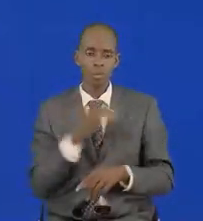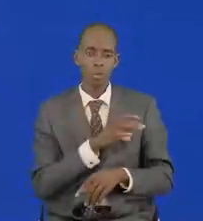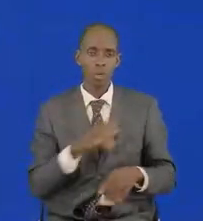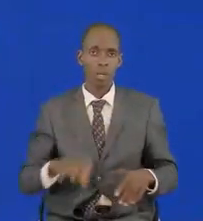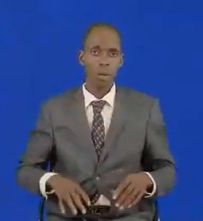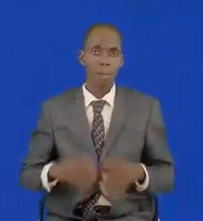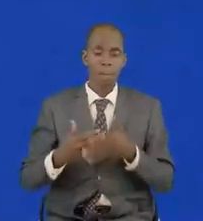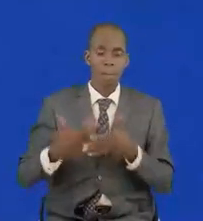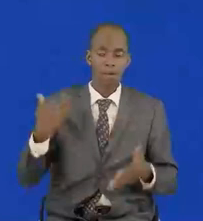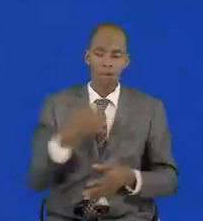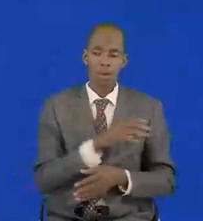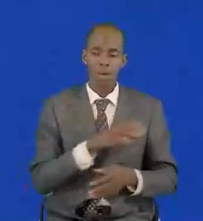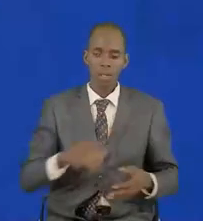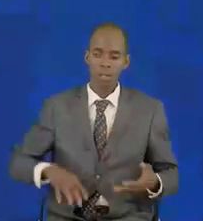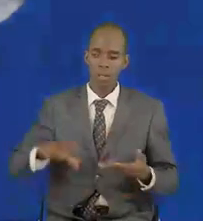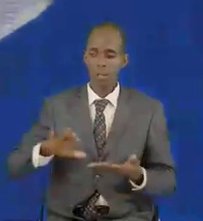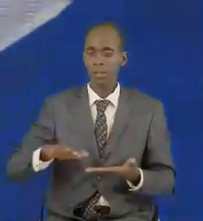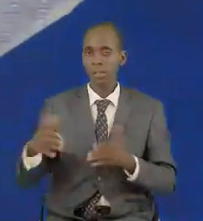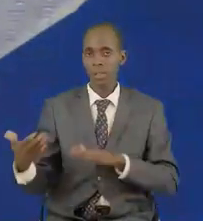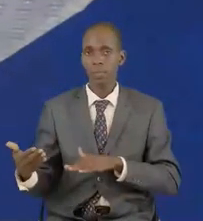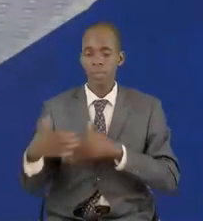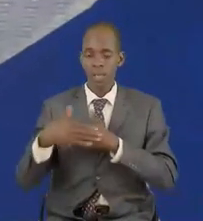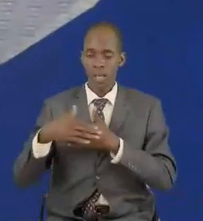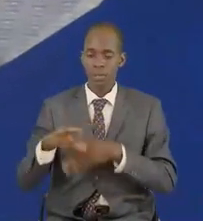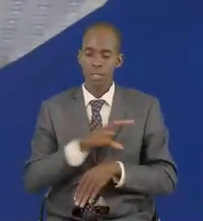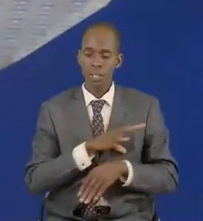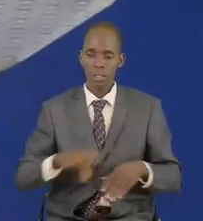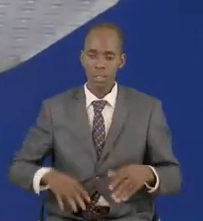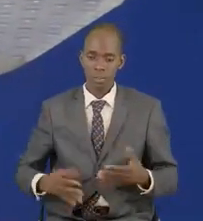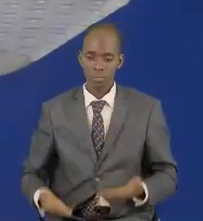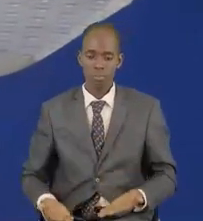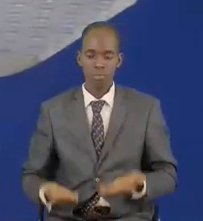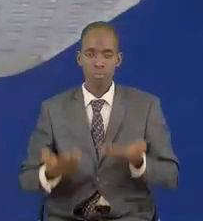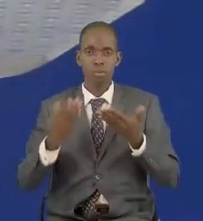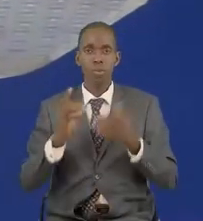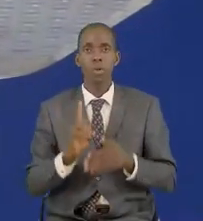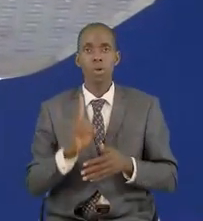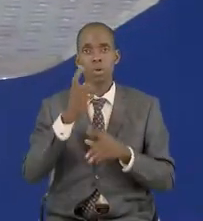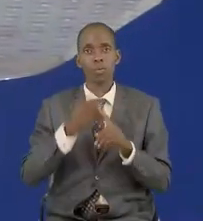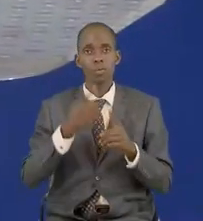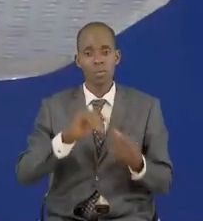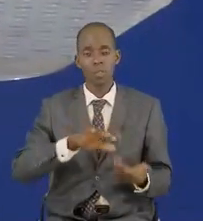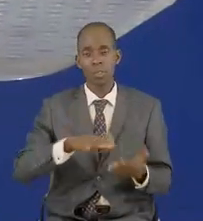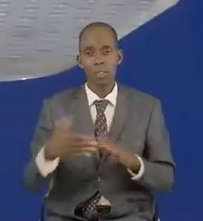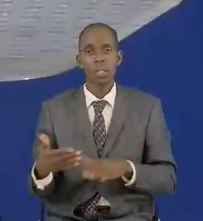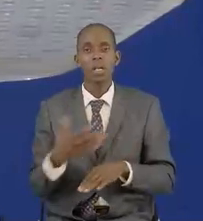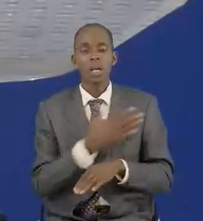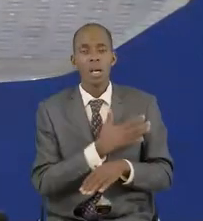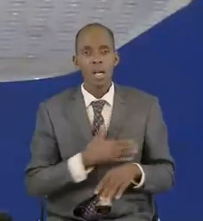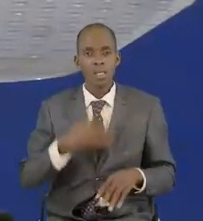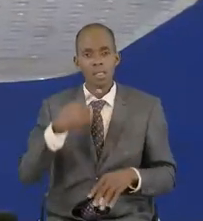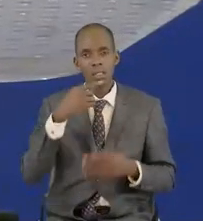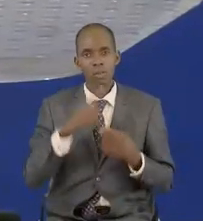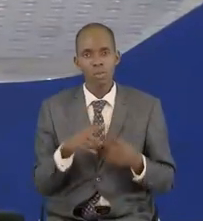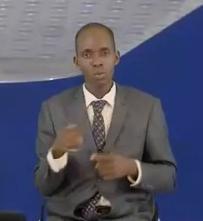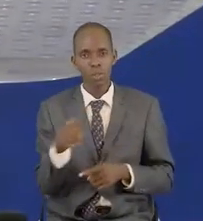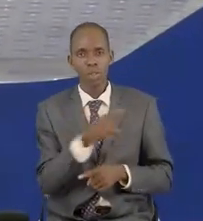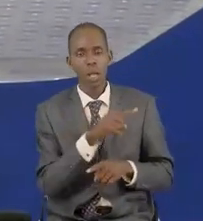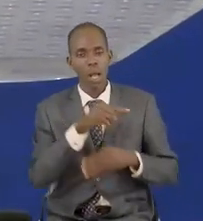avant qu'il ne meurt et après qui est ressuscité des morts et il leur a parlé